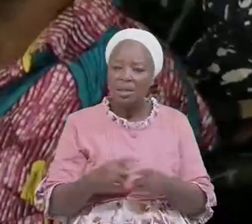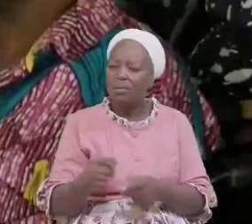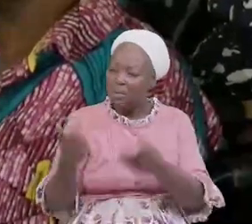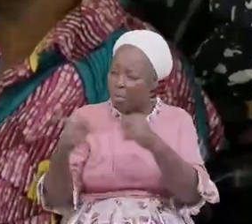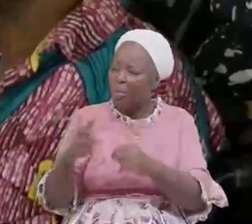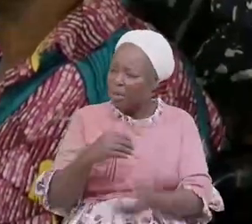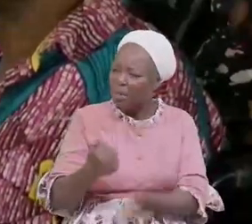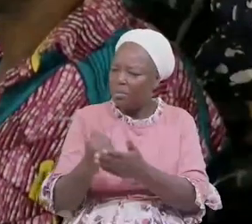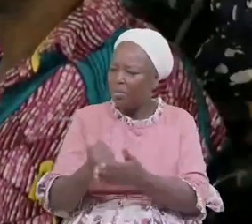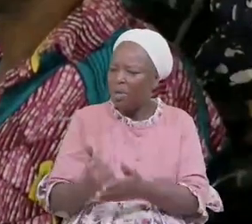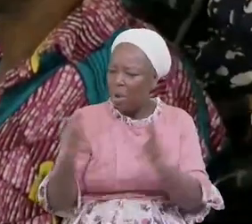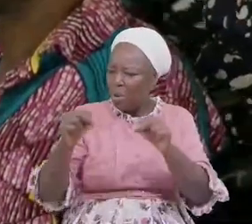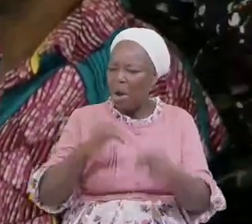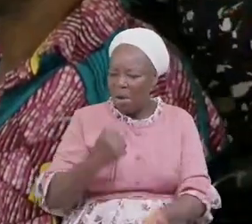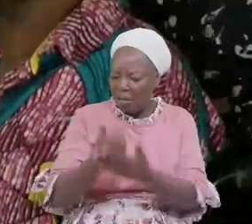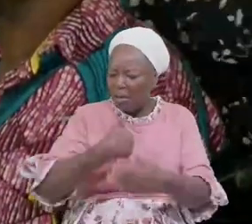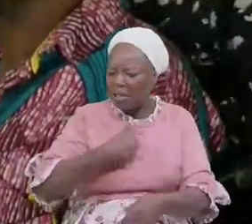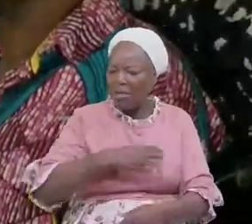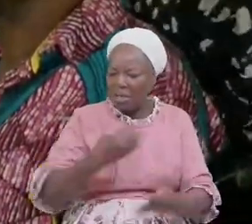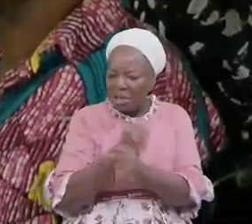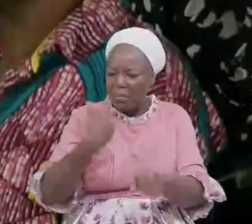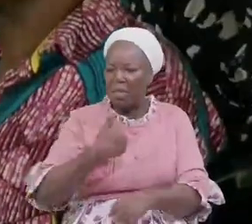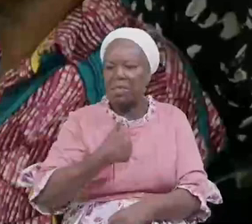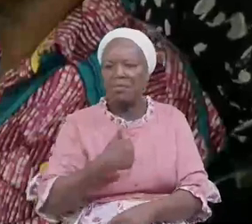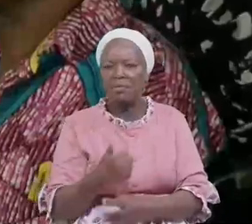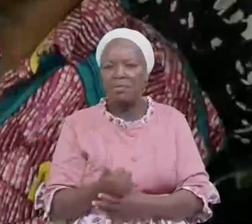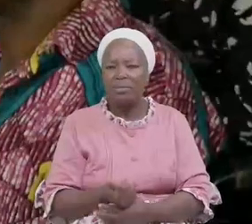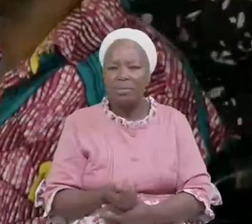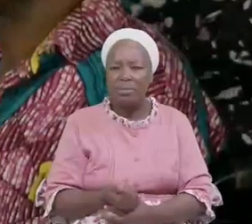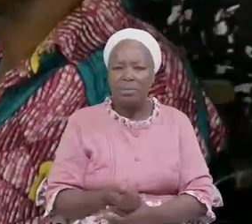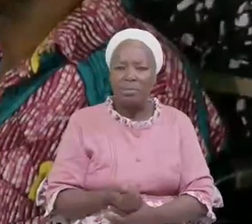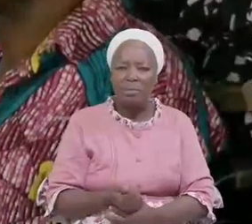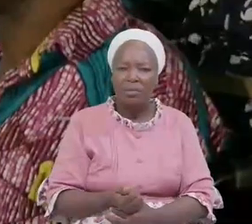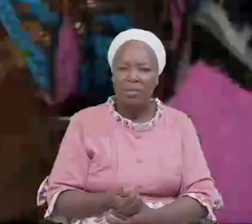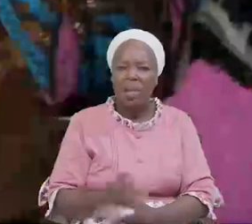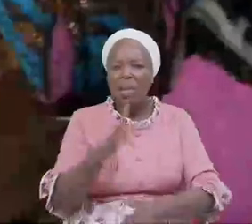L'orgueil va dire, non, non, je vais me débrouiller, je vais me gérer tout seul.